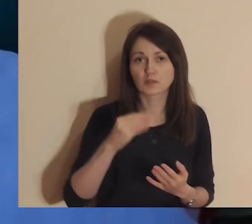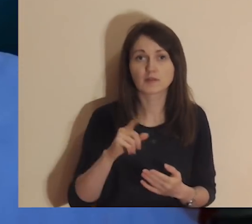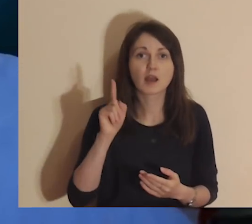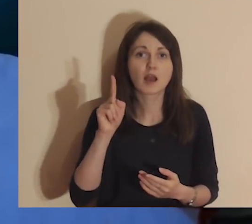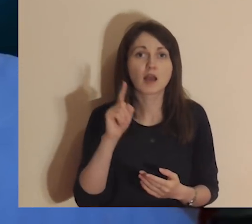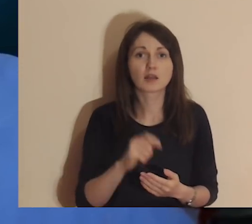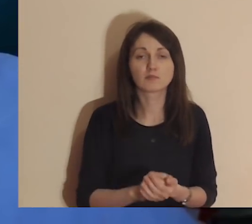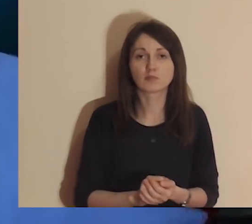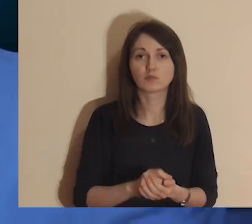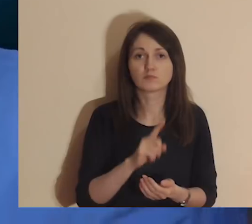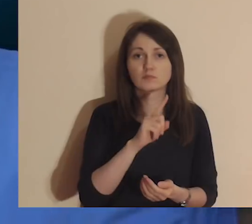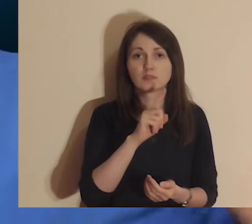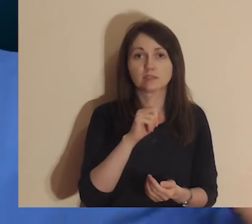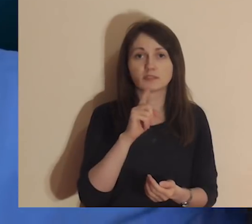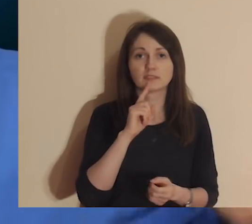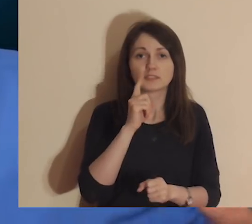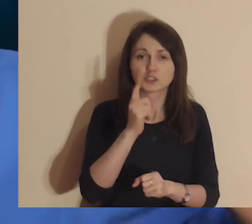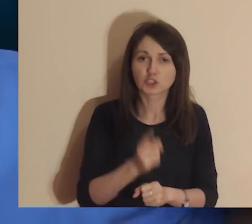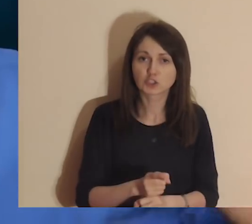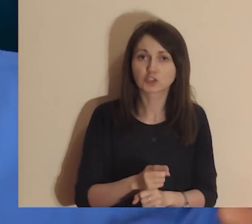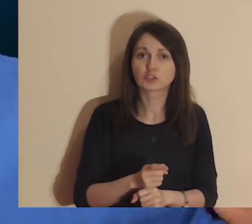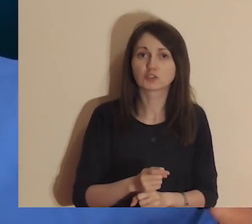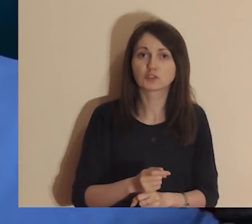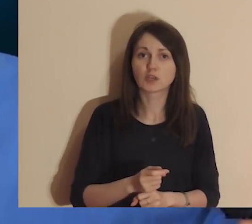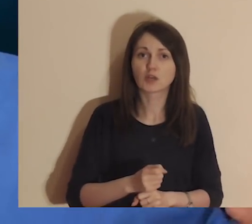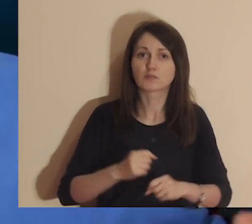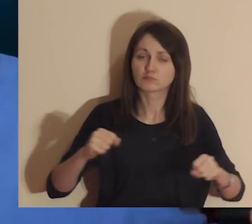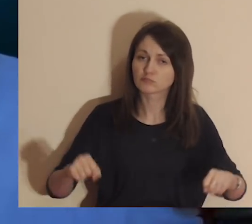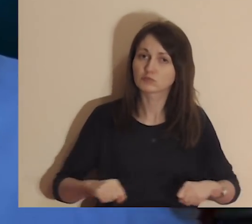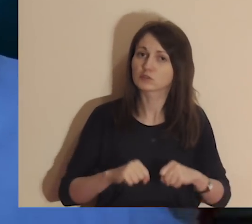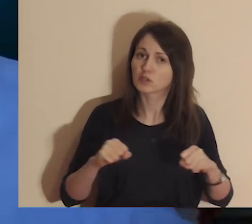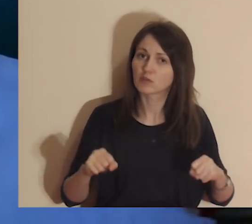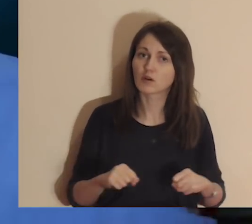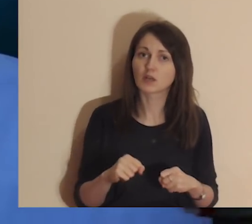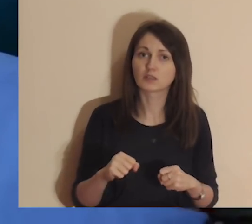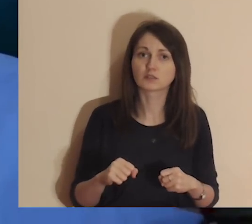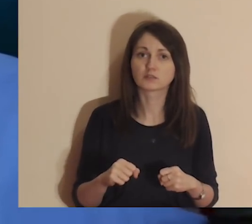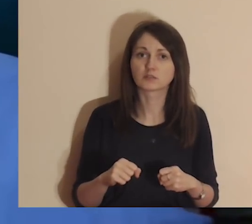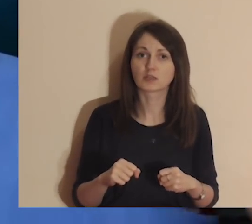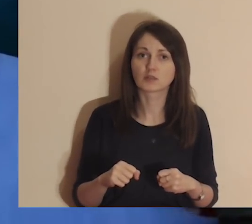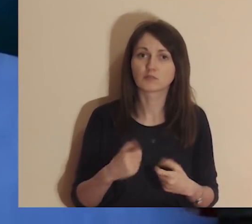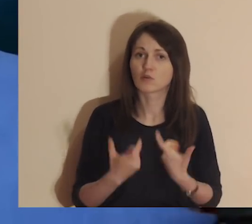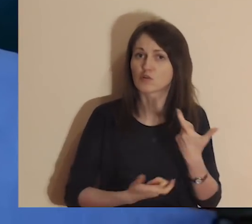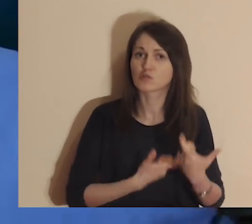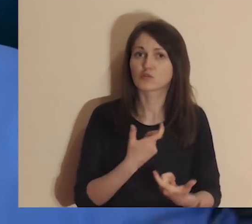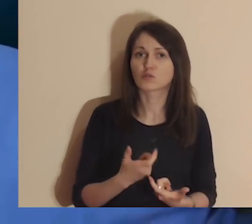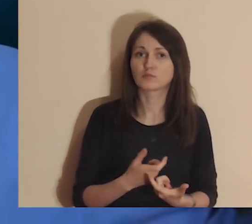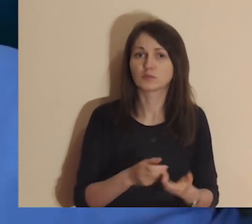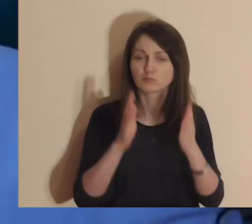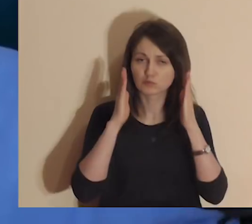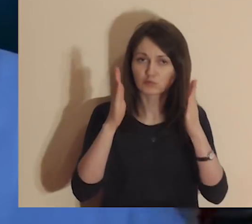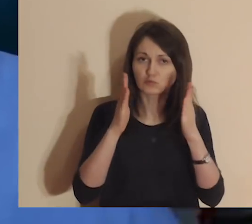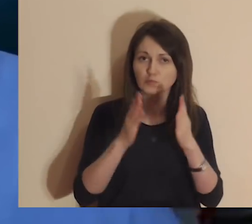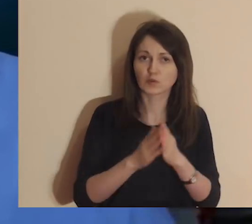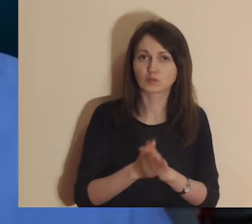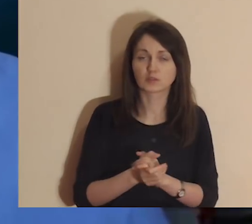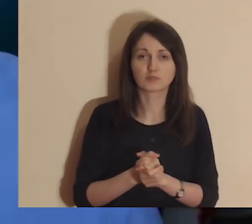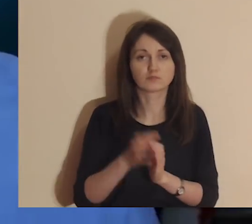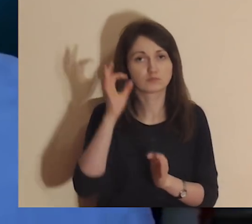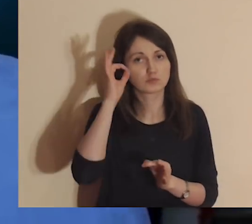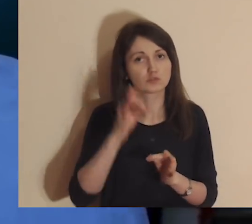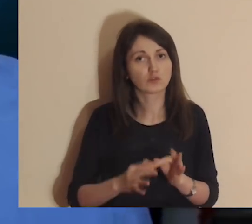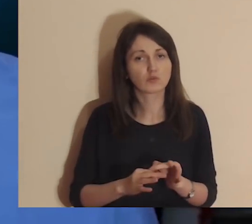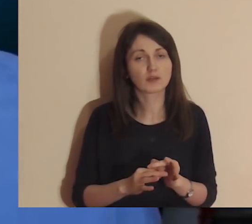wpatrzeniu w duszę moją, albo konkret działanie, decyzje, z czegoś się rozliczamy, coś